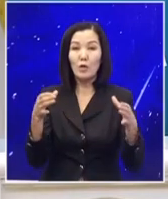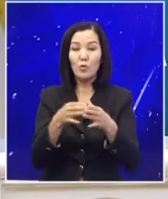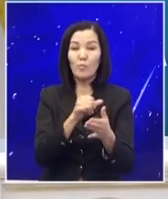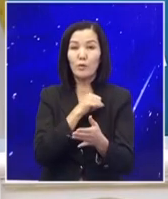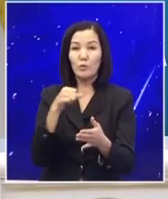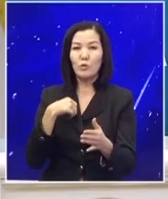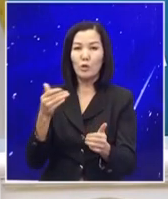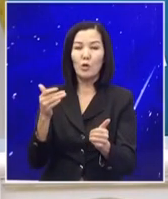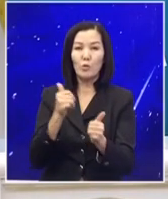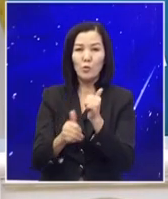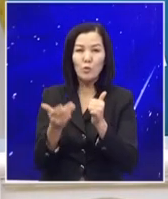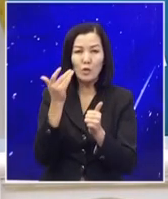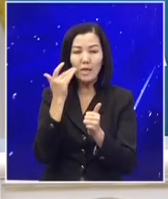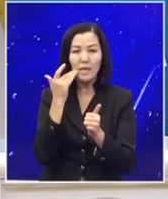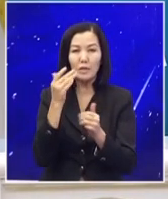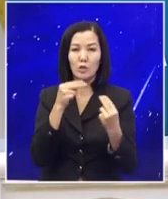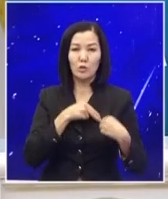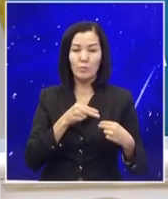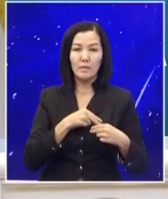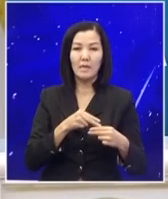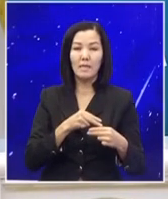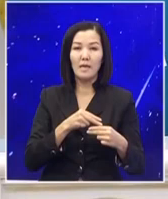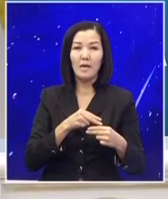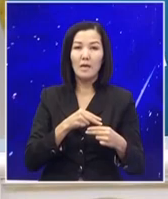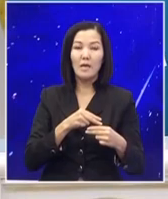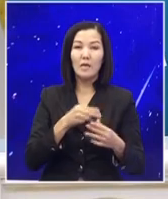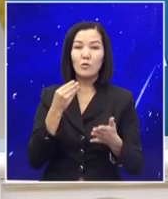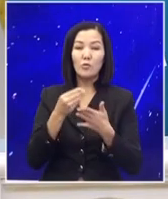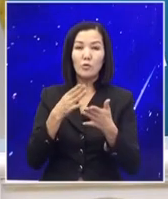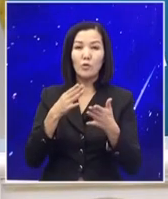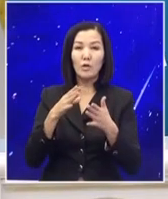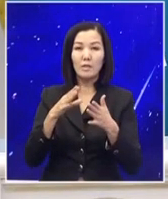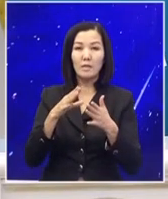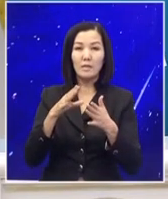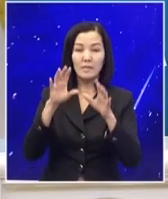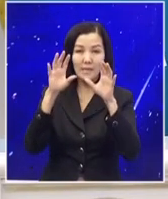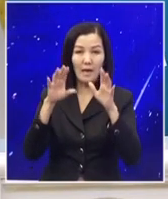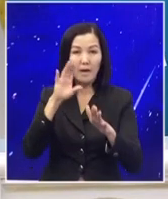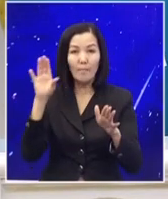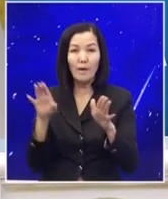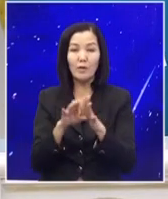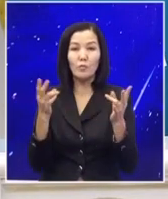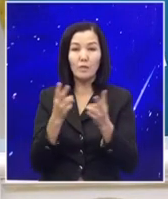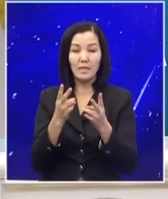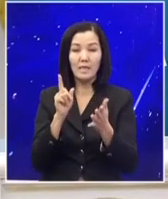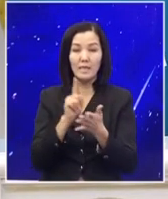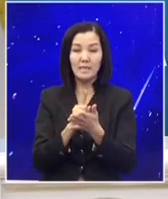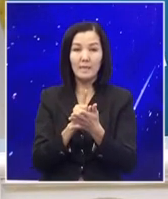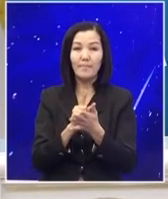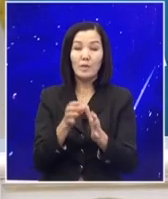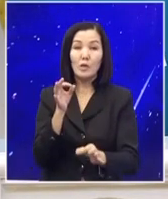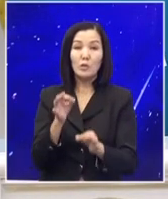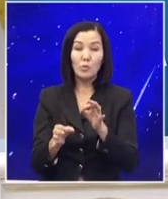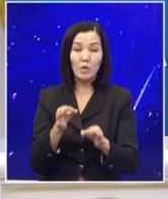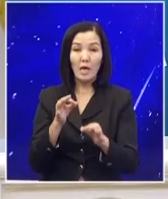өздерінің күнделікті жұмысында осы ұстанымдар мен құндылықтарды басшылыққа алуға тиіс.